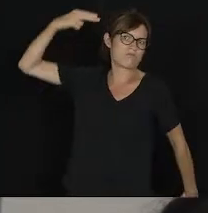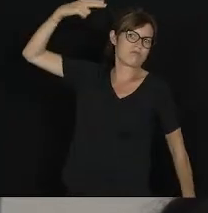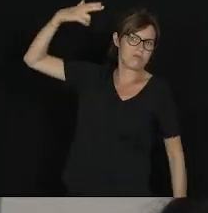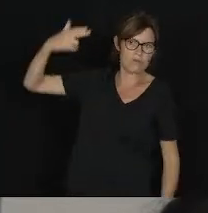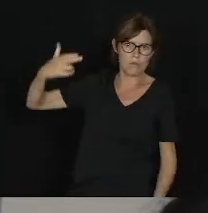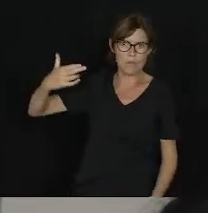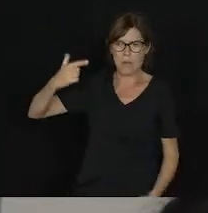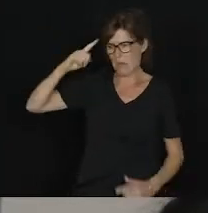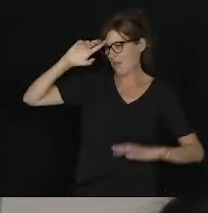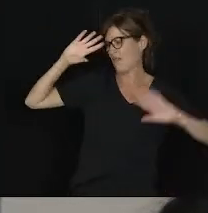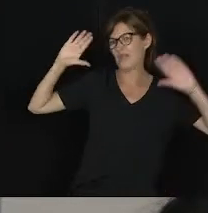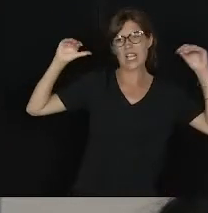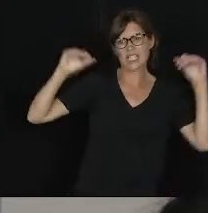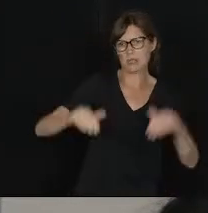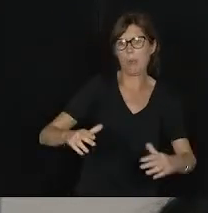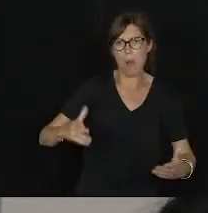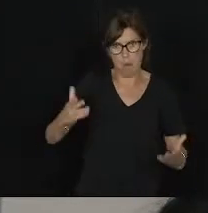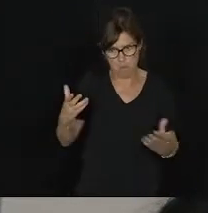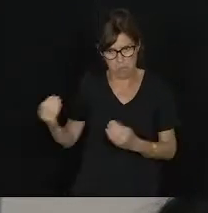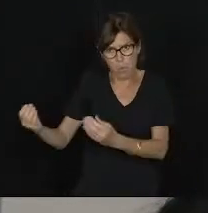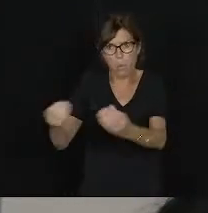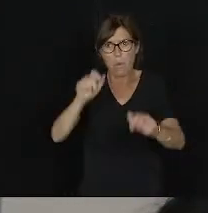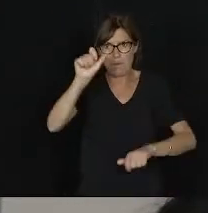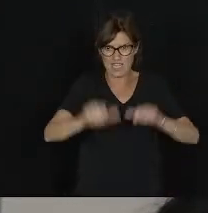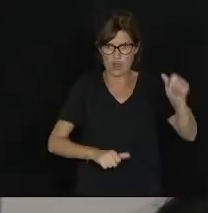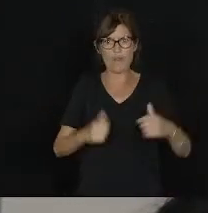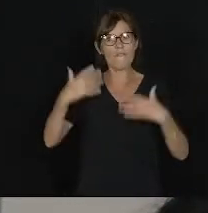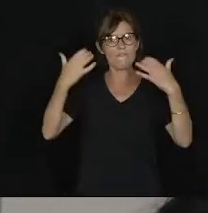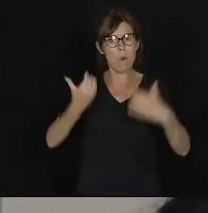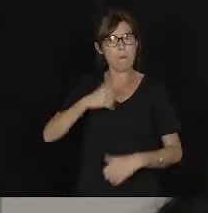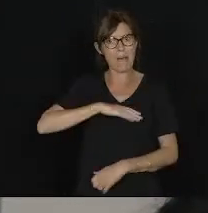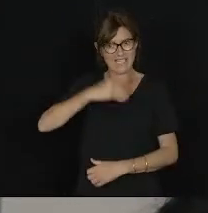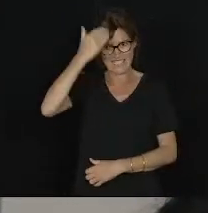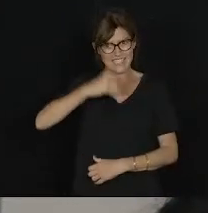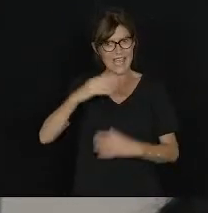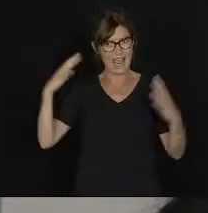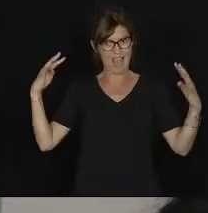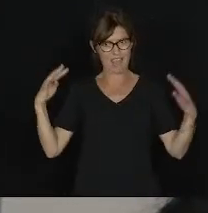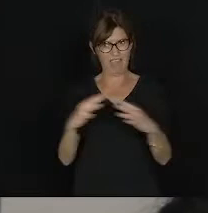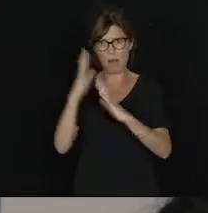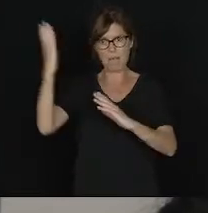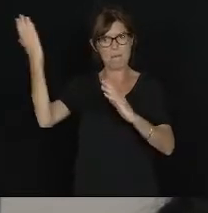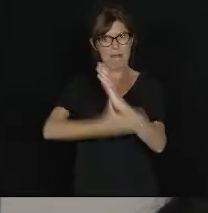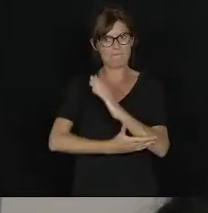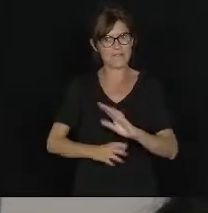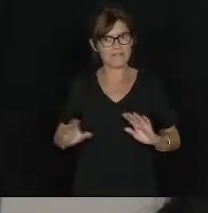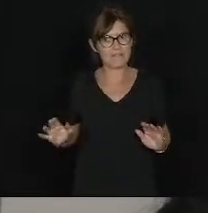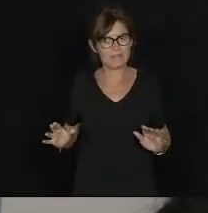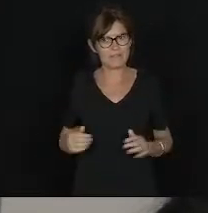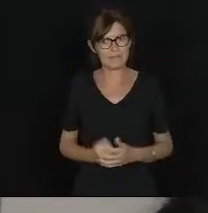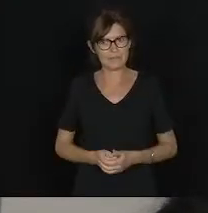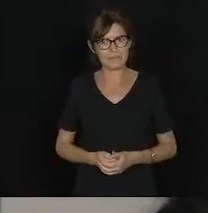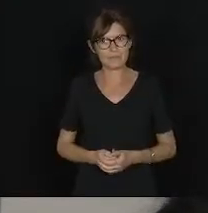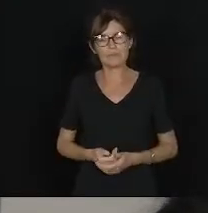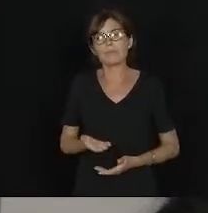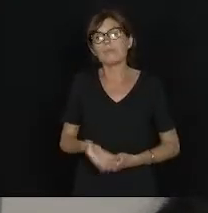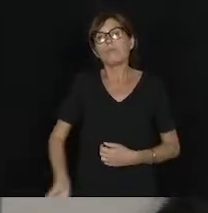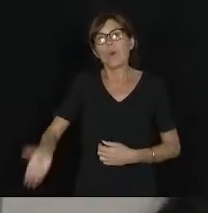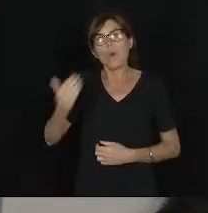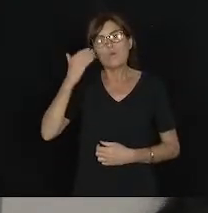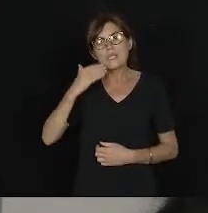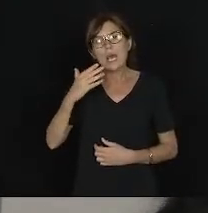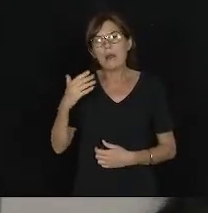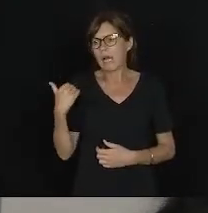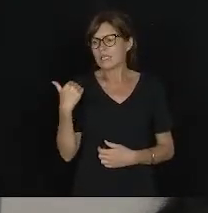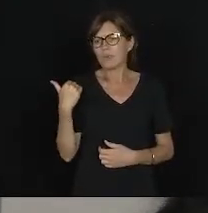par pur désespoir découlant de la catastrophe annoncée est à l'ordre du jour. Et vous savez que